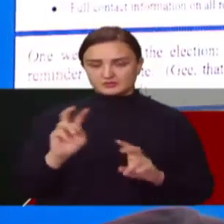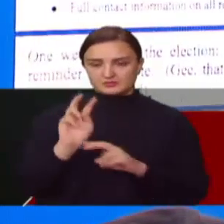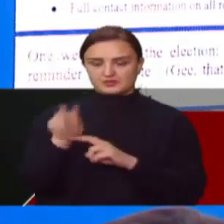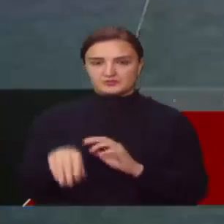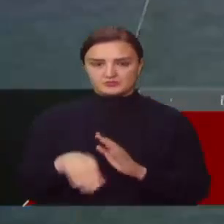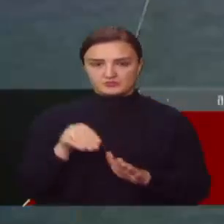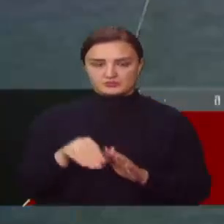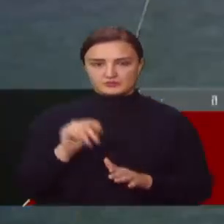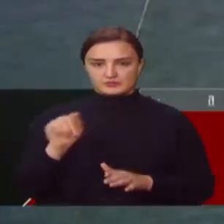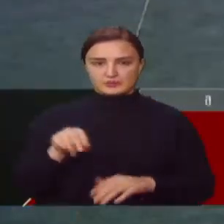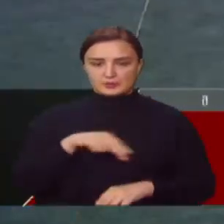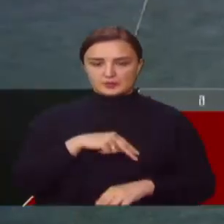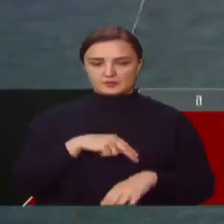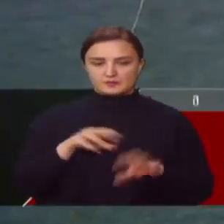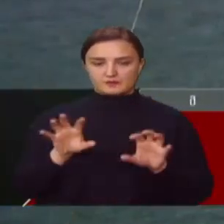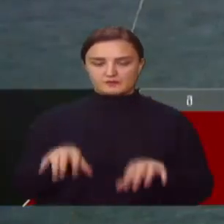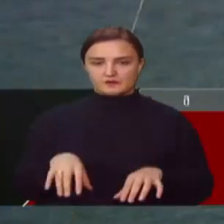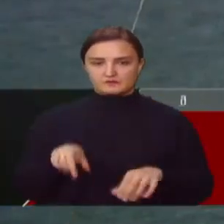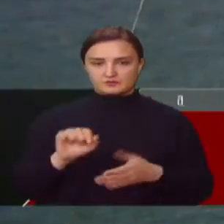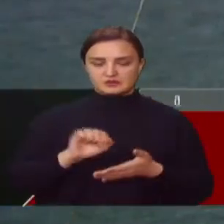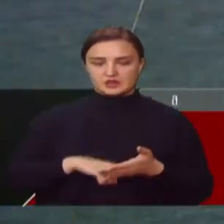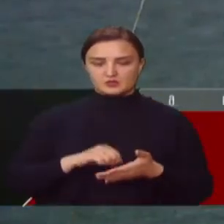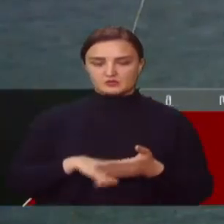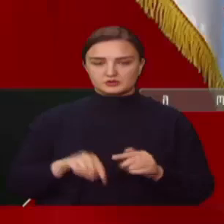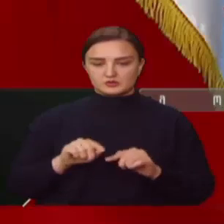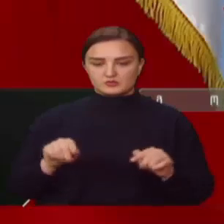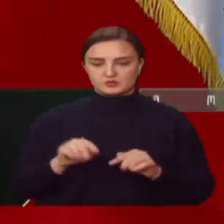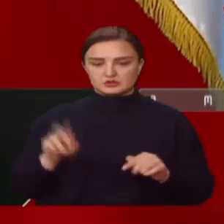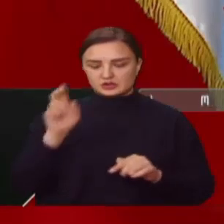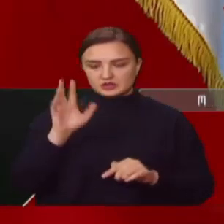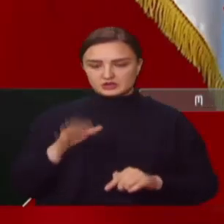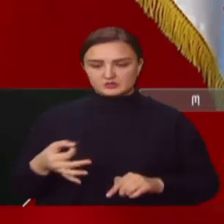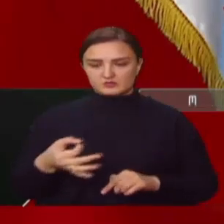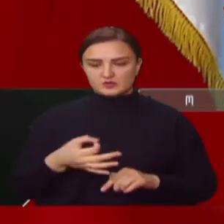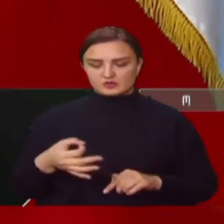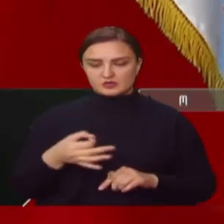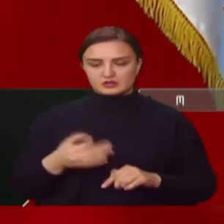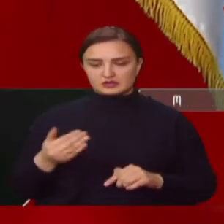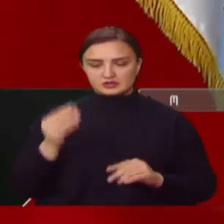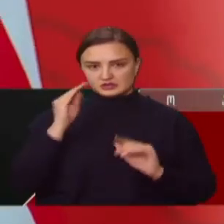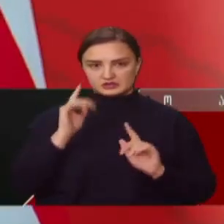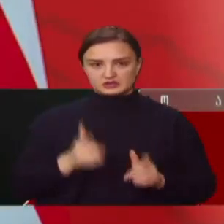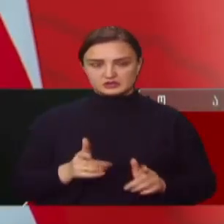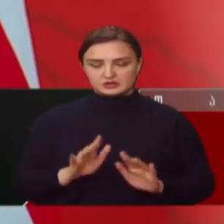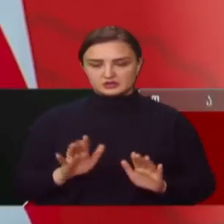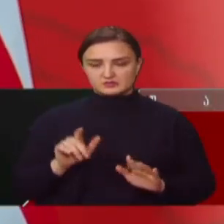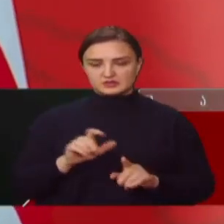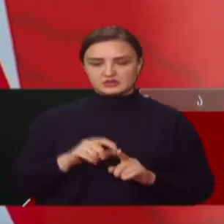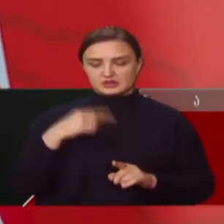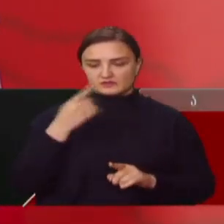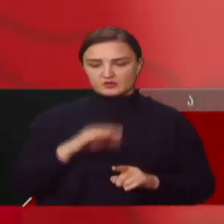მივიდეს არჩევნებს. Parlamentis თავმჯდომარის არგუმენტებს ოპოზიცია და მესამე სექტორის ნაწილი არიზიარებს და აქცენტს